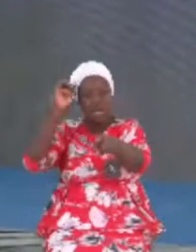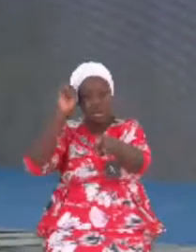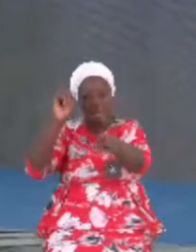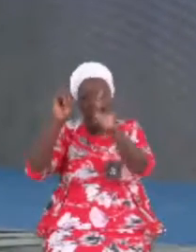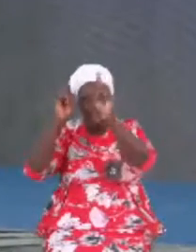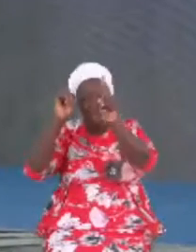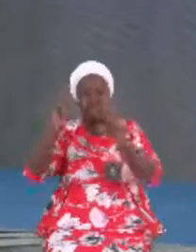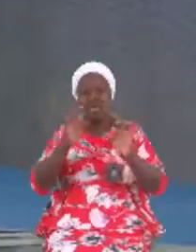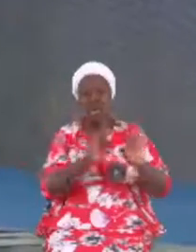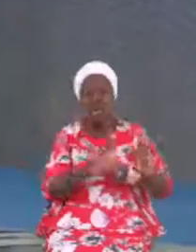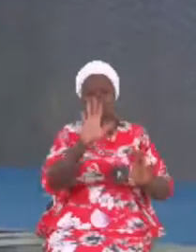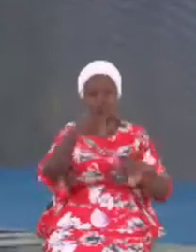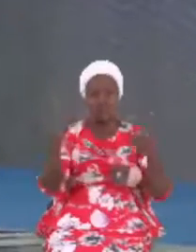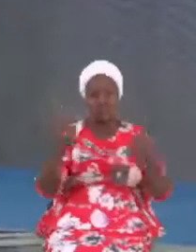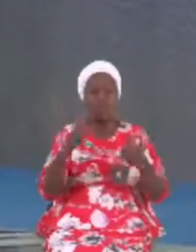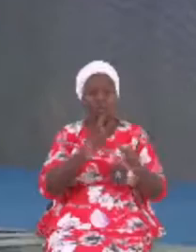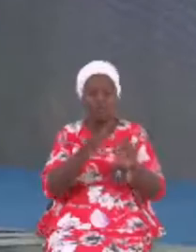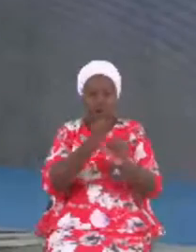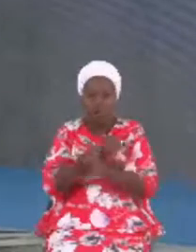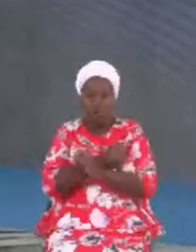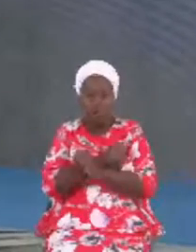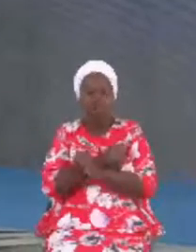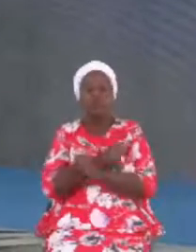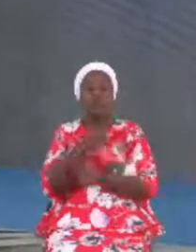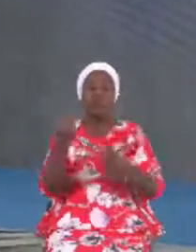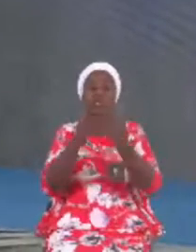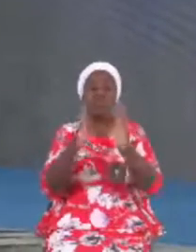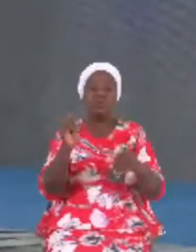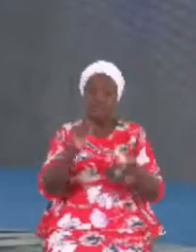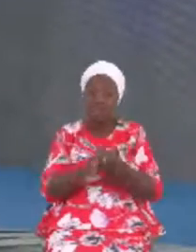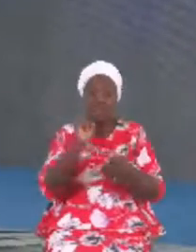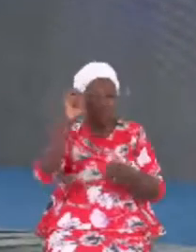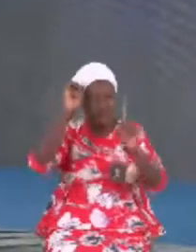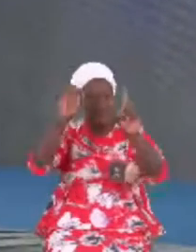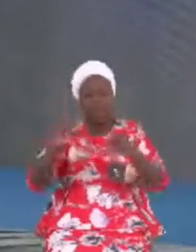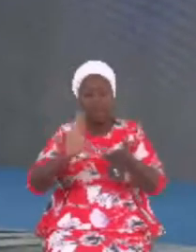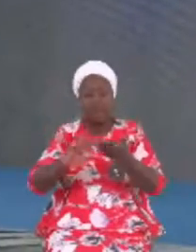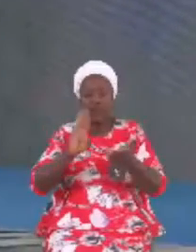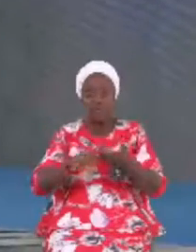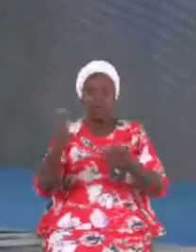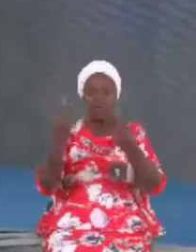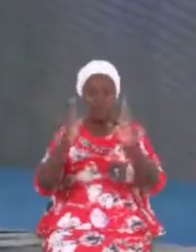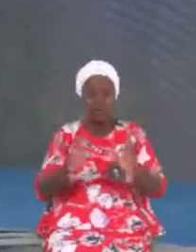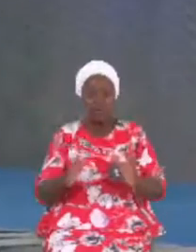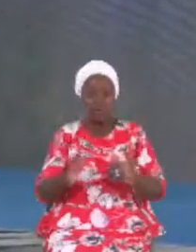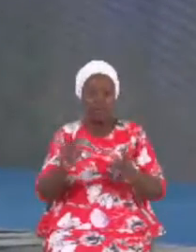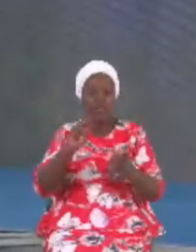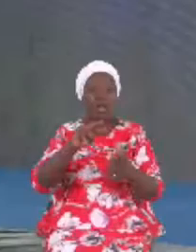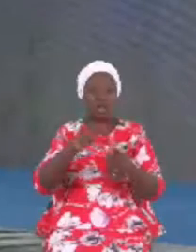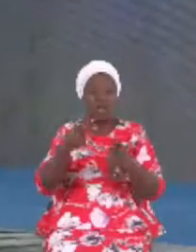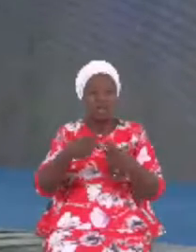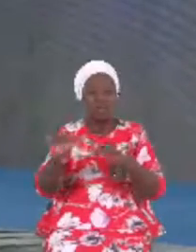tes péchés. Mais il aime le pécheur. Pour pouvoir pardonner le pécheur, je ne te condamne pas non plus,